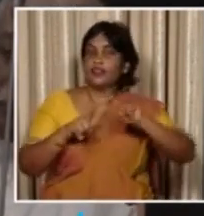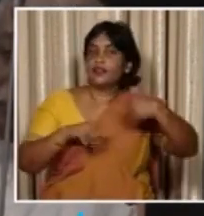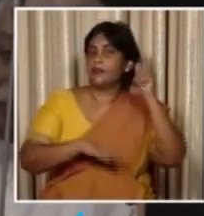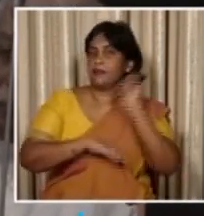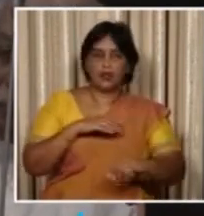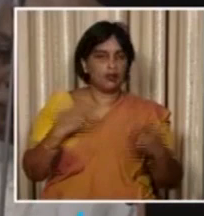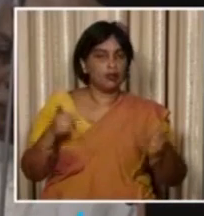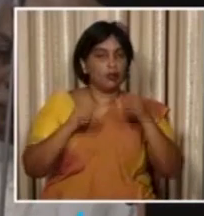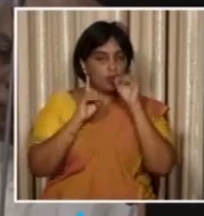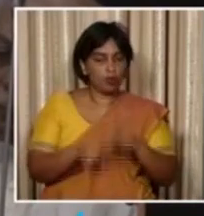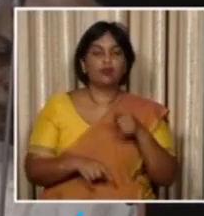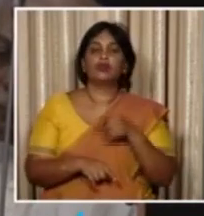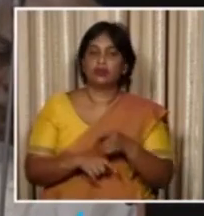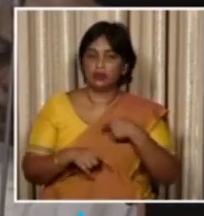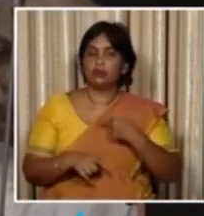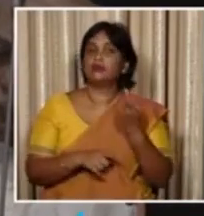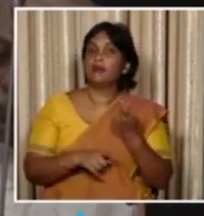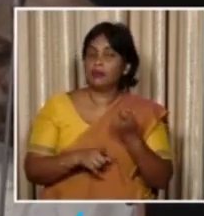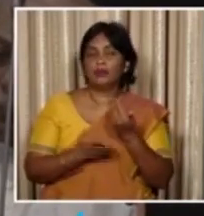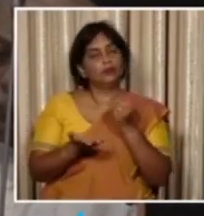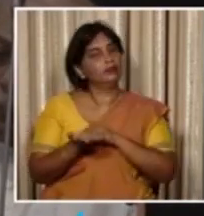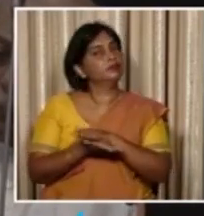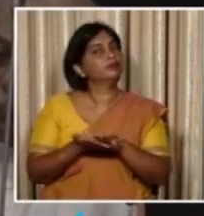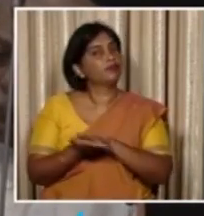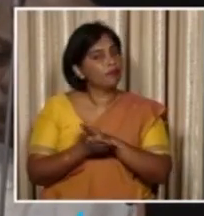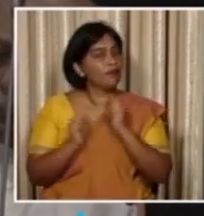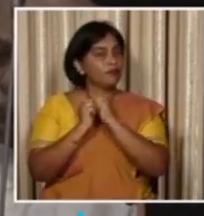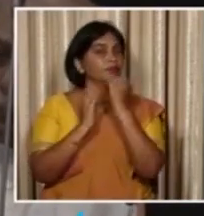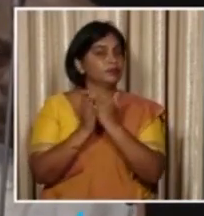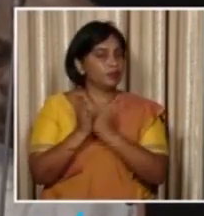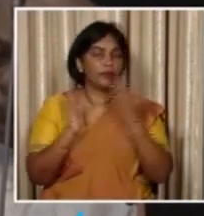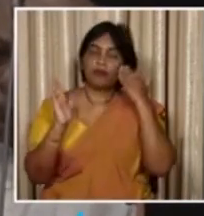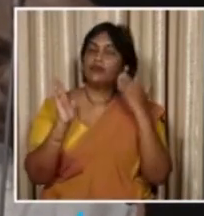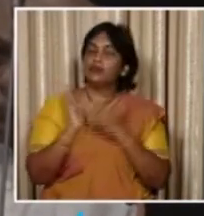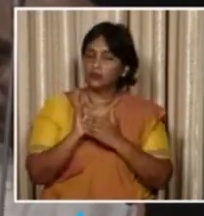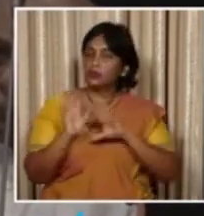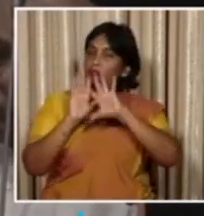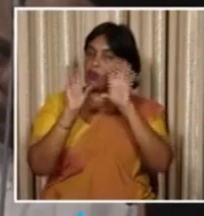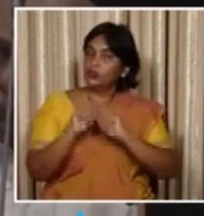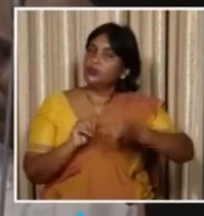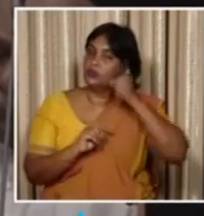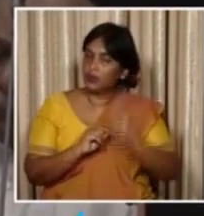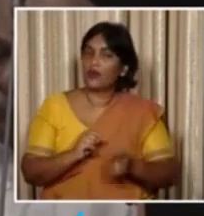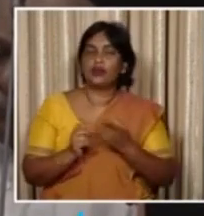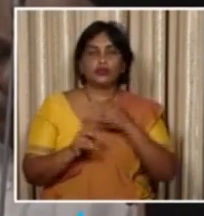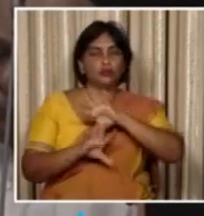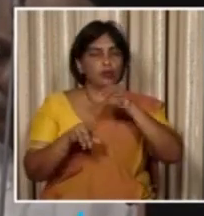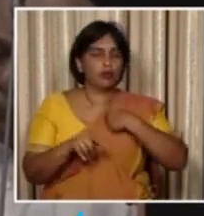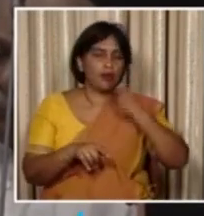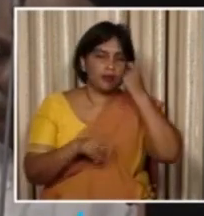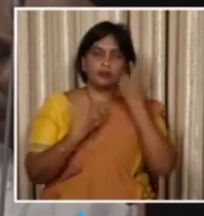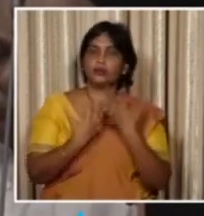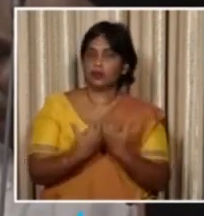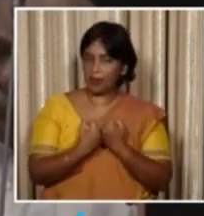නැහැ. අන්න ඒ නිසා තමයි මේ ආර්ථික ප්‍රතිසංස්කරණ වැඩපිළිවෙල පිළිබඳ පොදු එකවතාවයක්, පොදු සම්මතියක් අවශ්‍ය